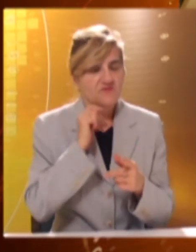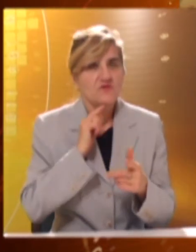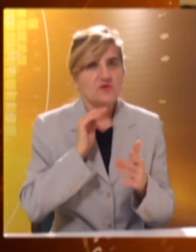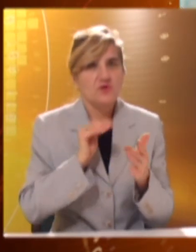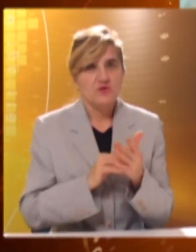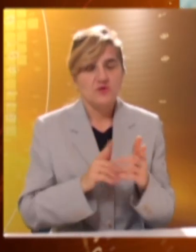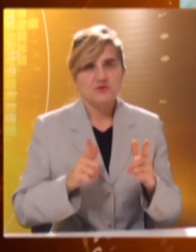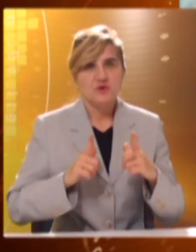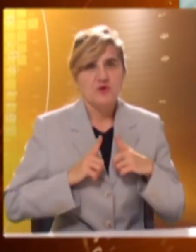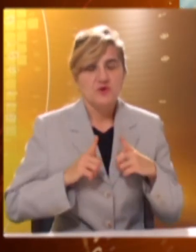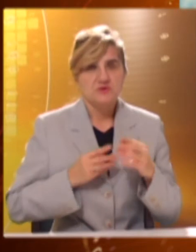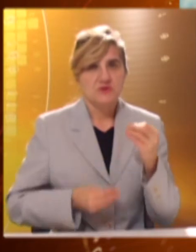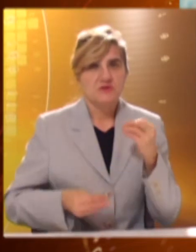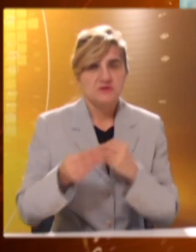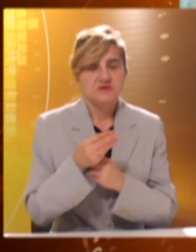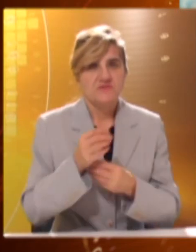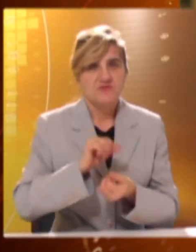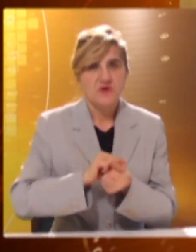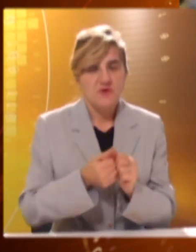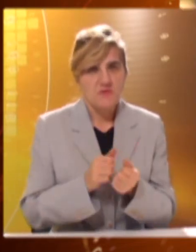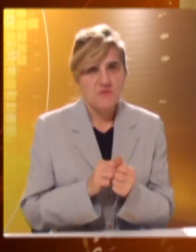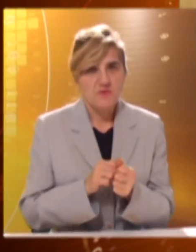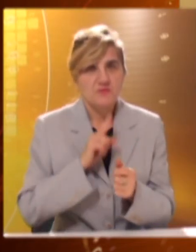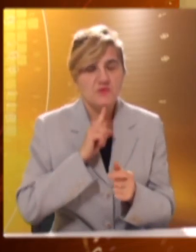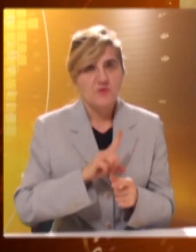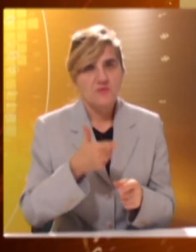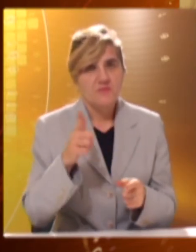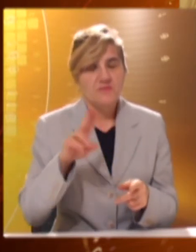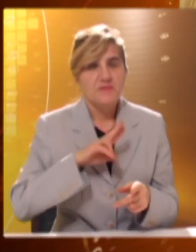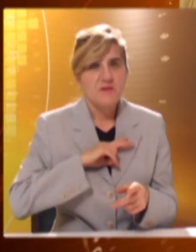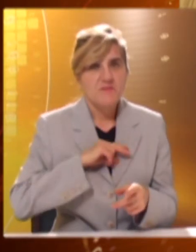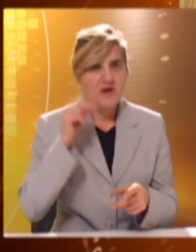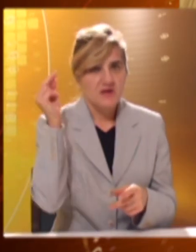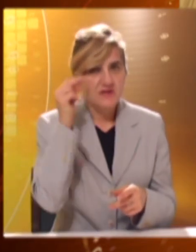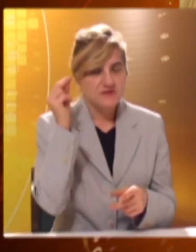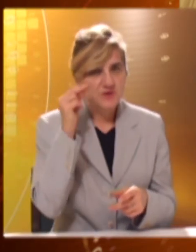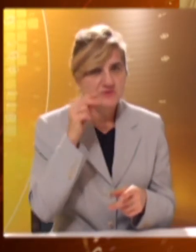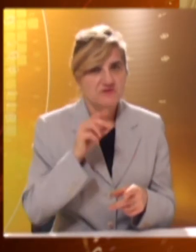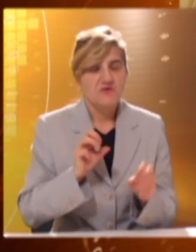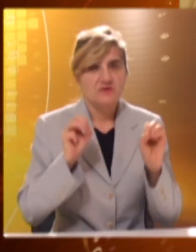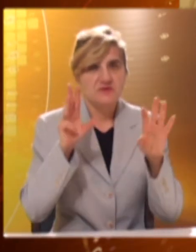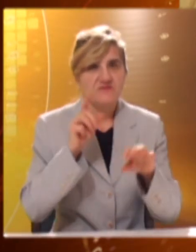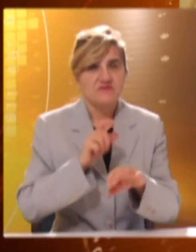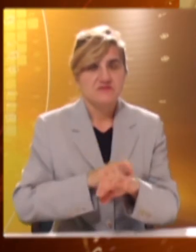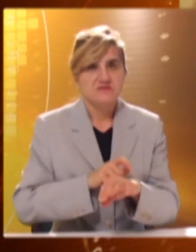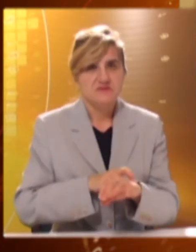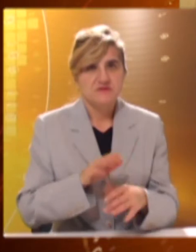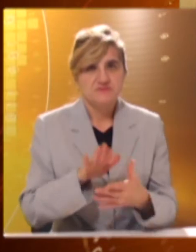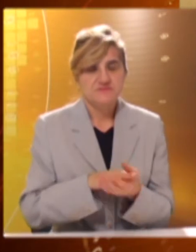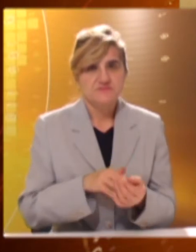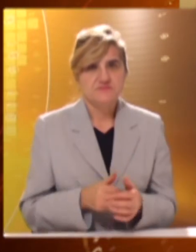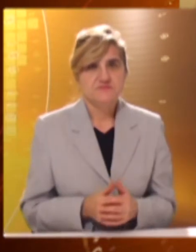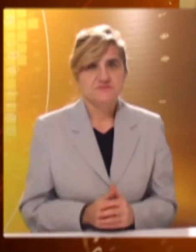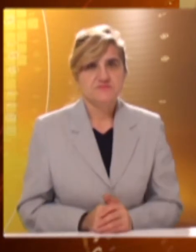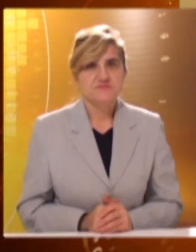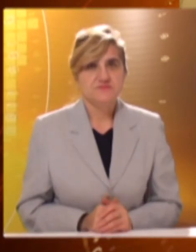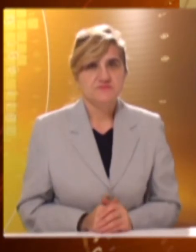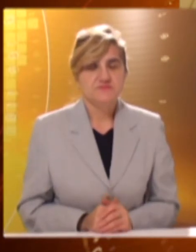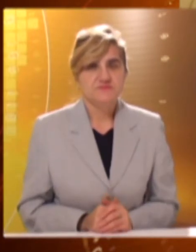rivala, očekuju da pruže što jači otpor iskusnijoj ekipi. Meč se igra sutra od 19 časova.